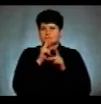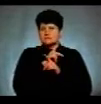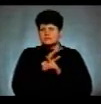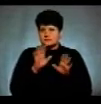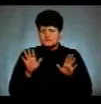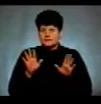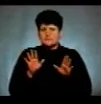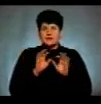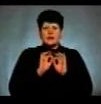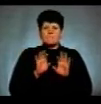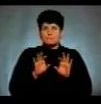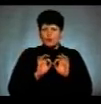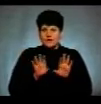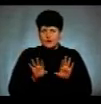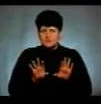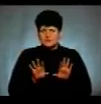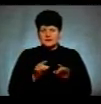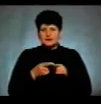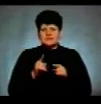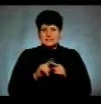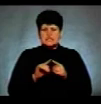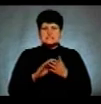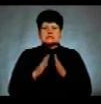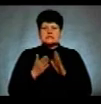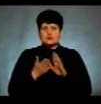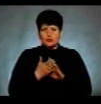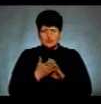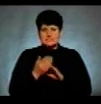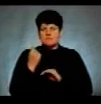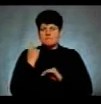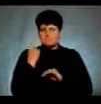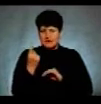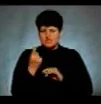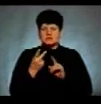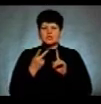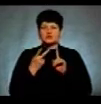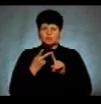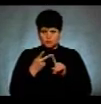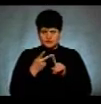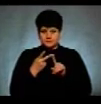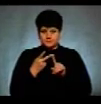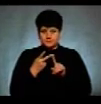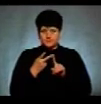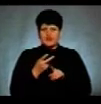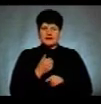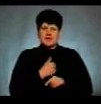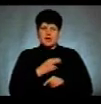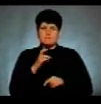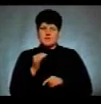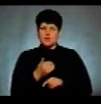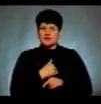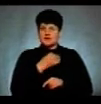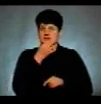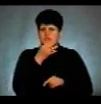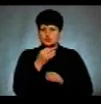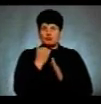некоректне пояснення цієї ситуації. Це перше. Друге, я хотіла сказати,